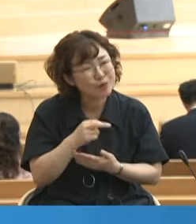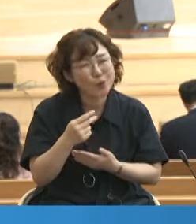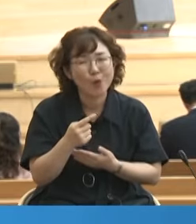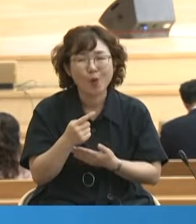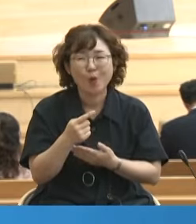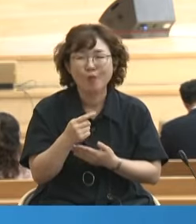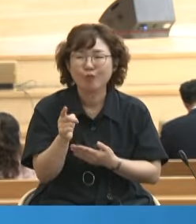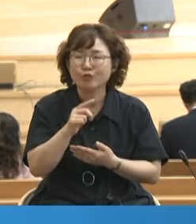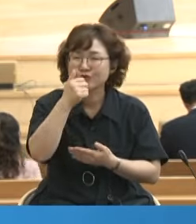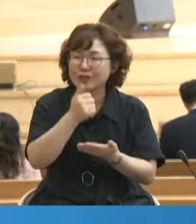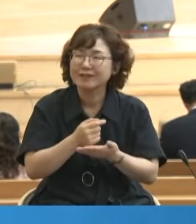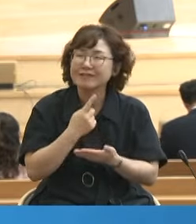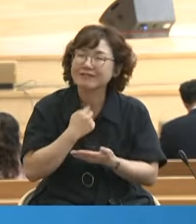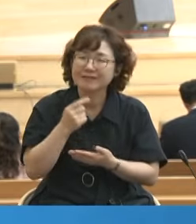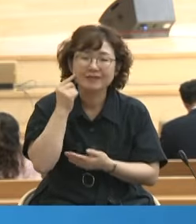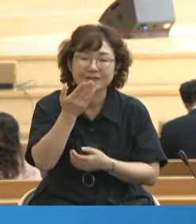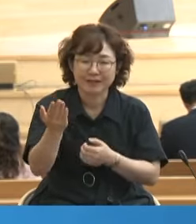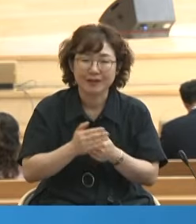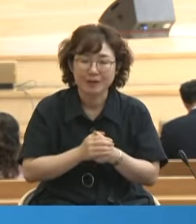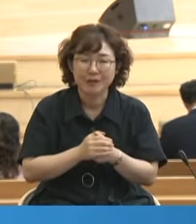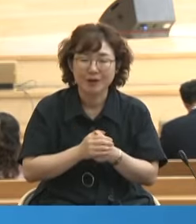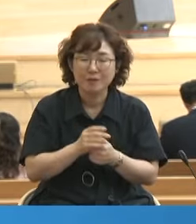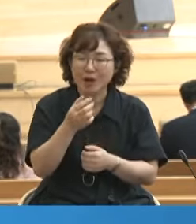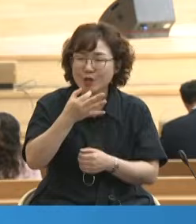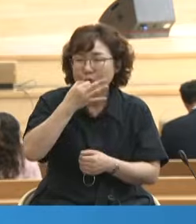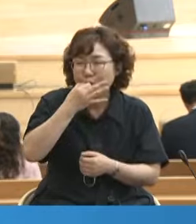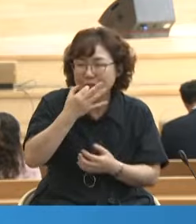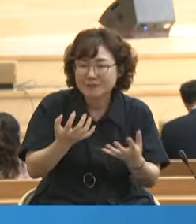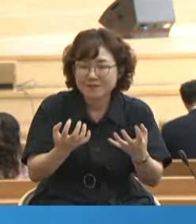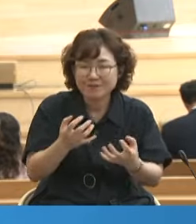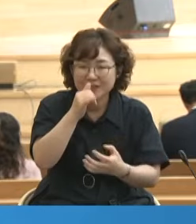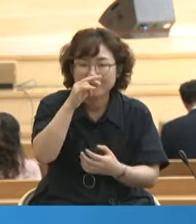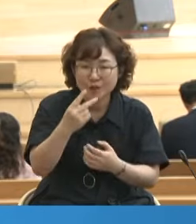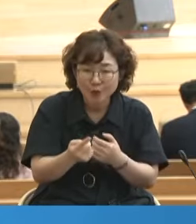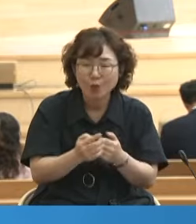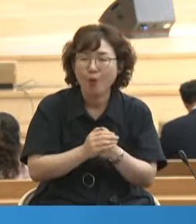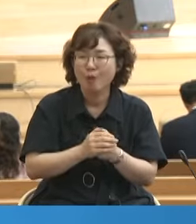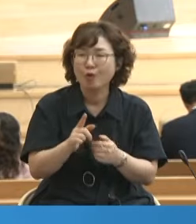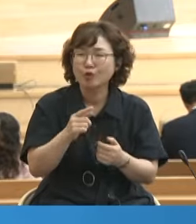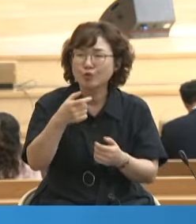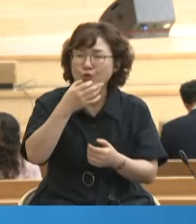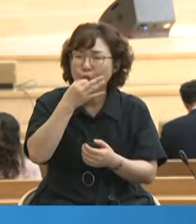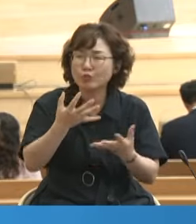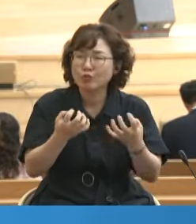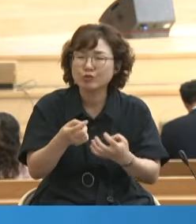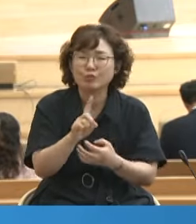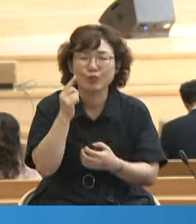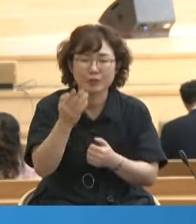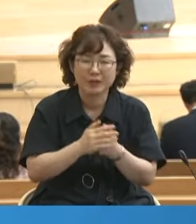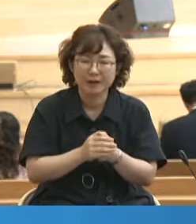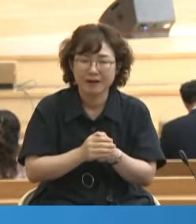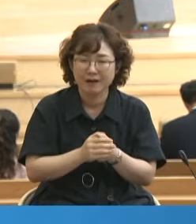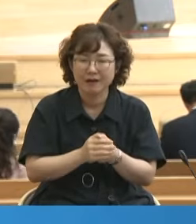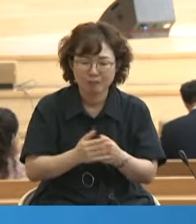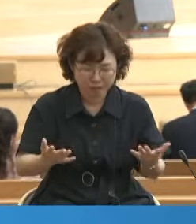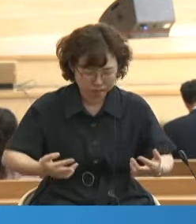짓습니까 솔직히? 아니 욕심을 내본들 뭘 욕심을 내요? 다